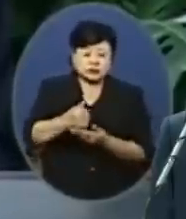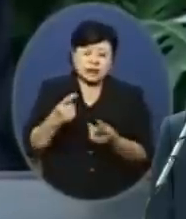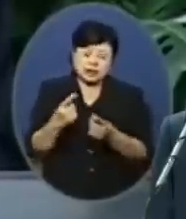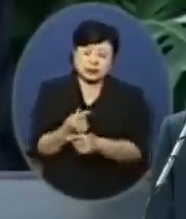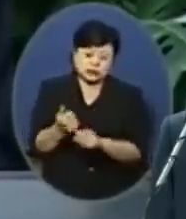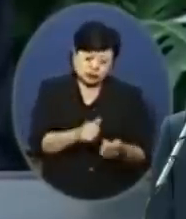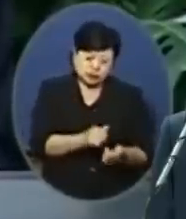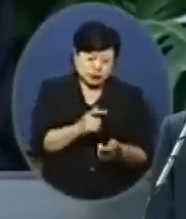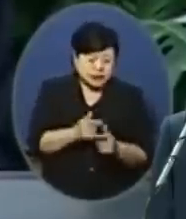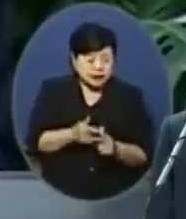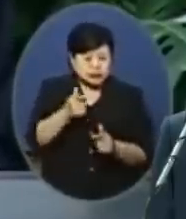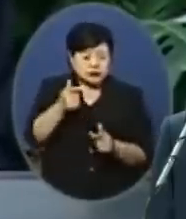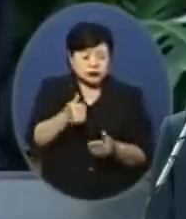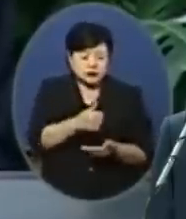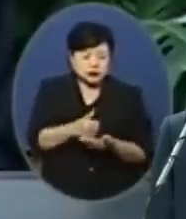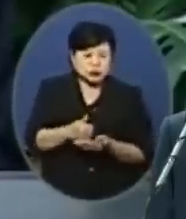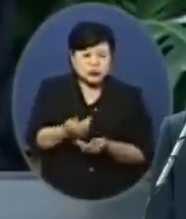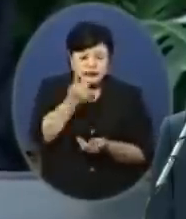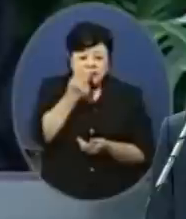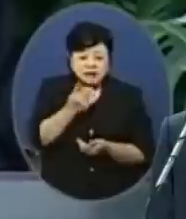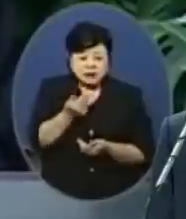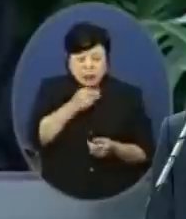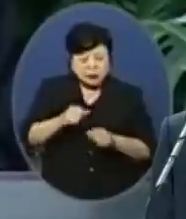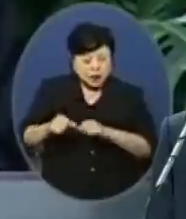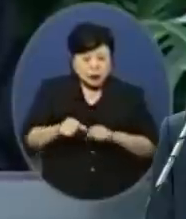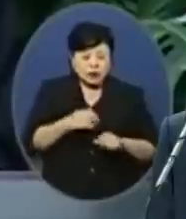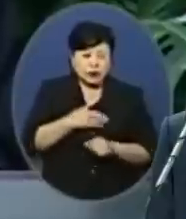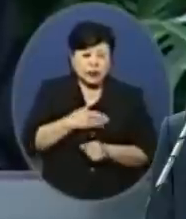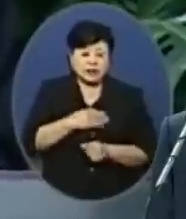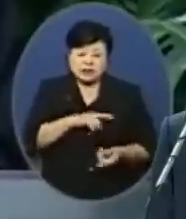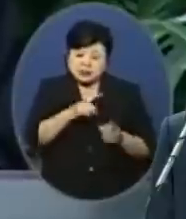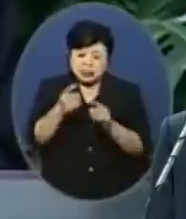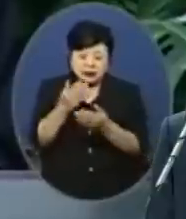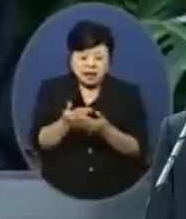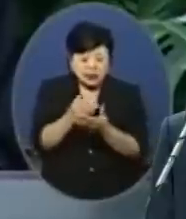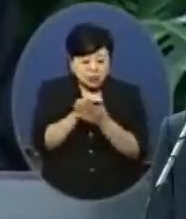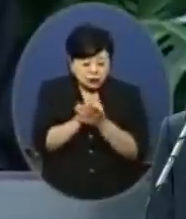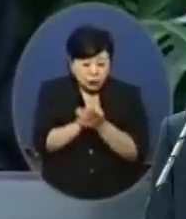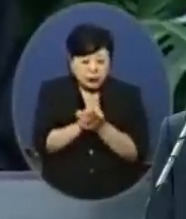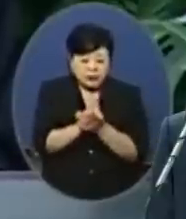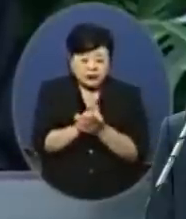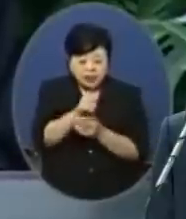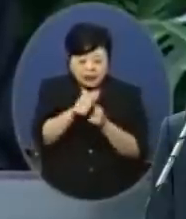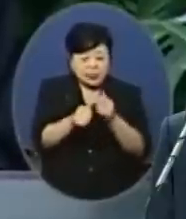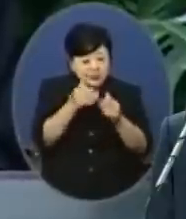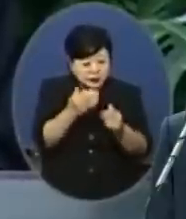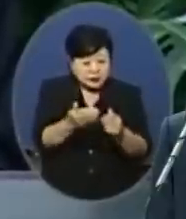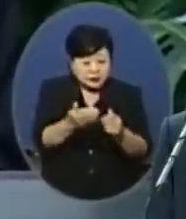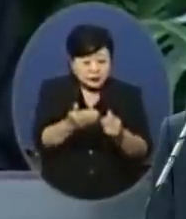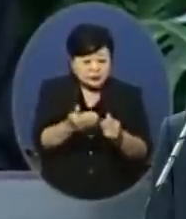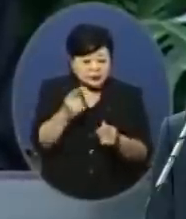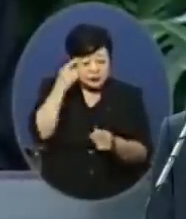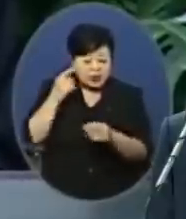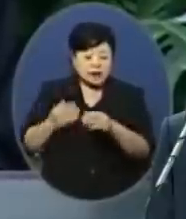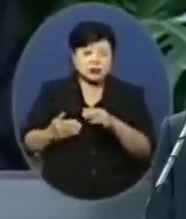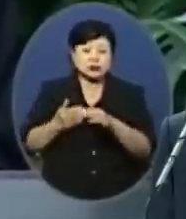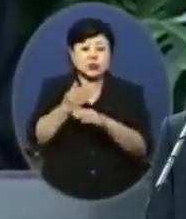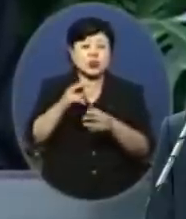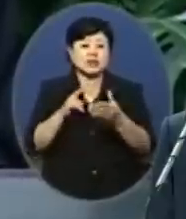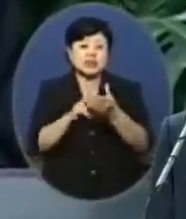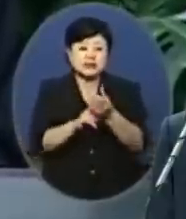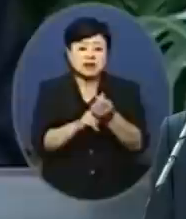대신 죽으신 예수님 주의 생기와 생명으로 나를 살려달라고 기도하면 하나님이 상상을 초월한